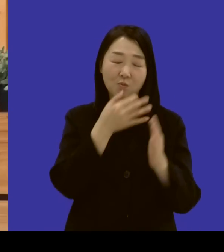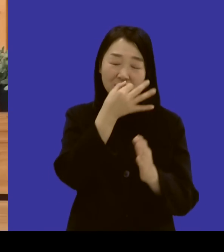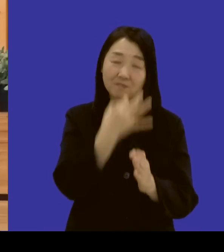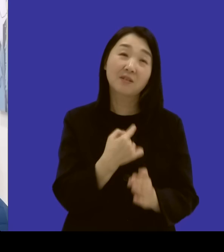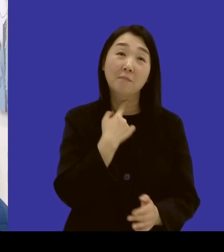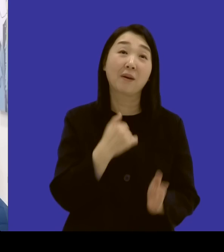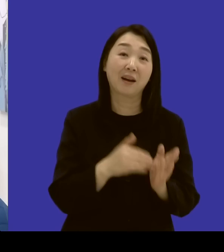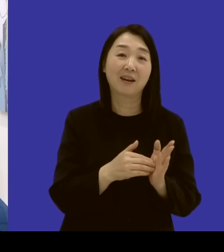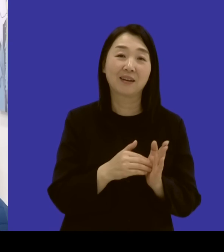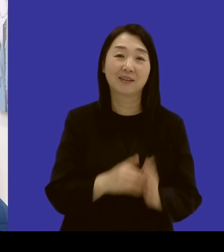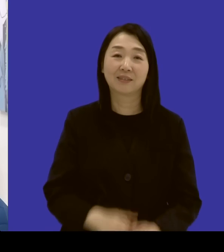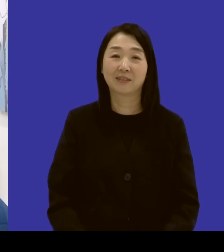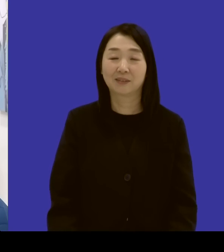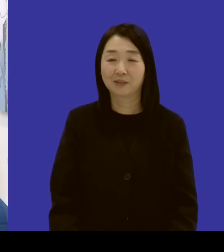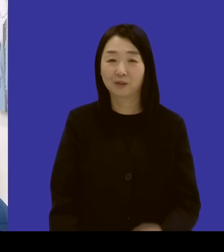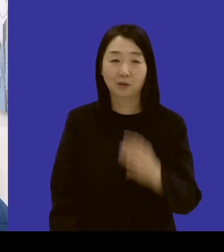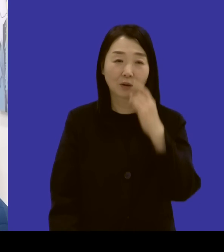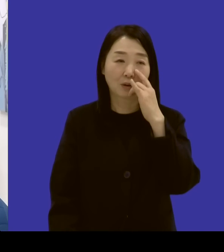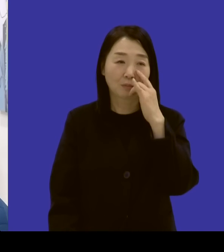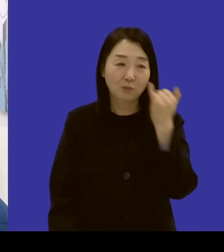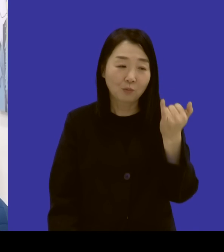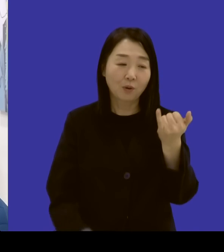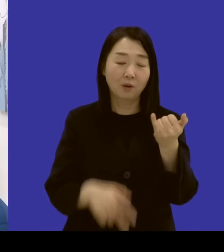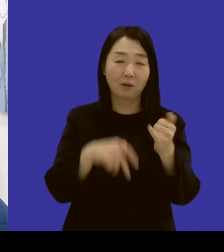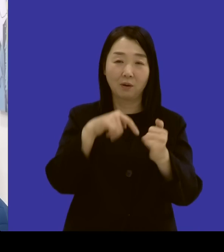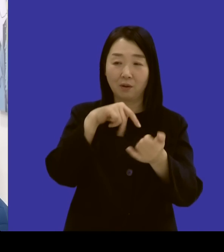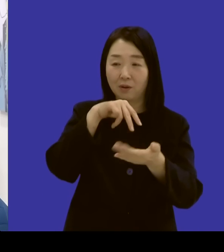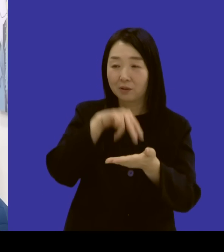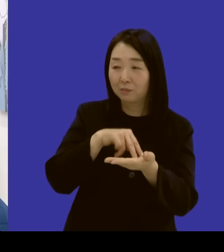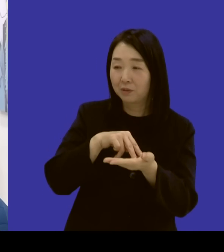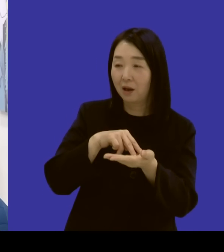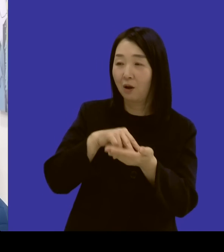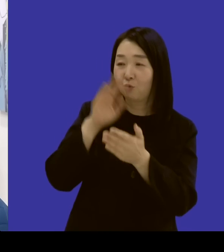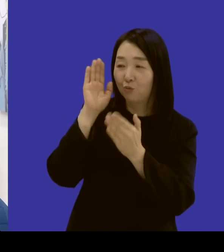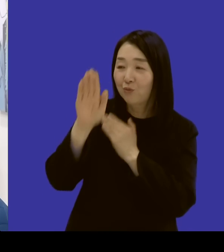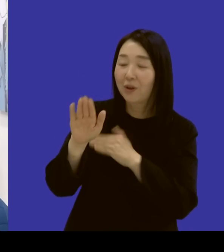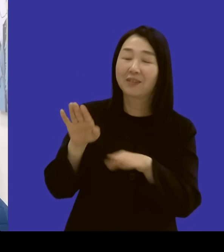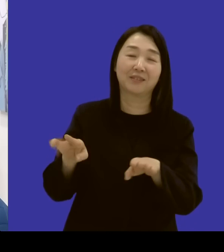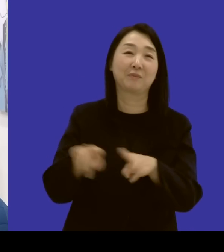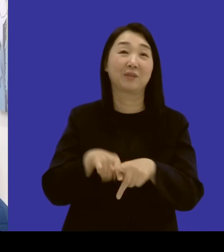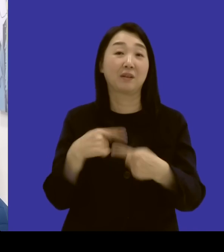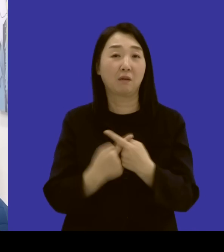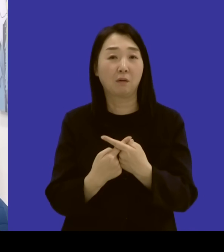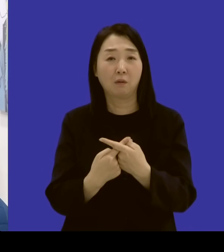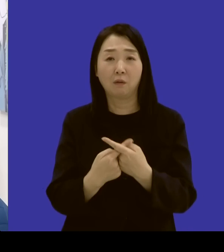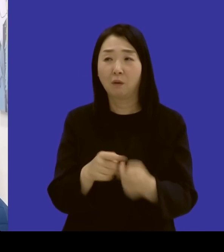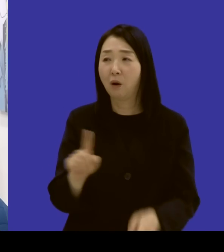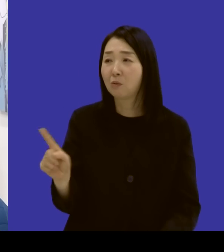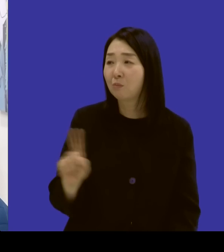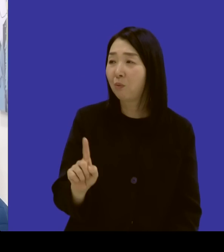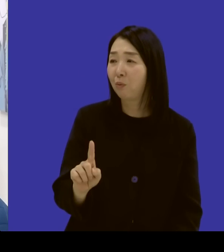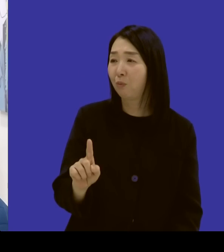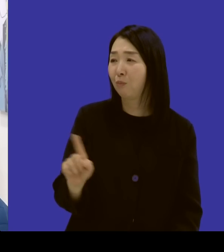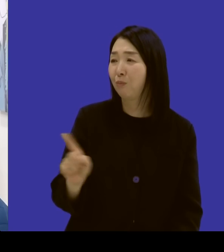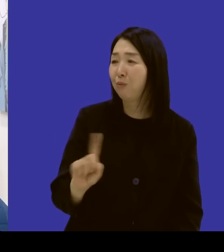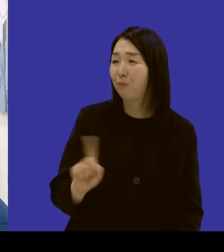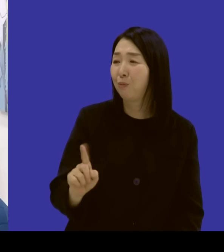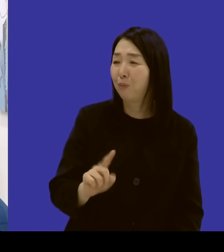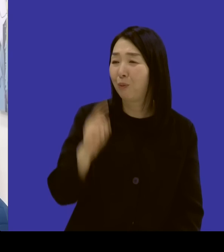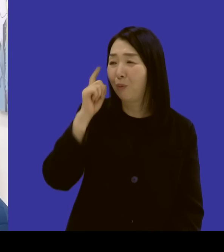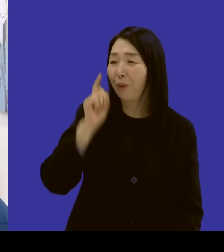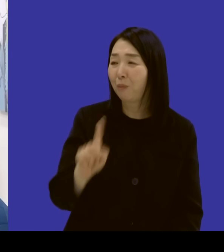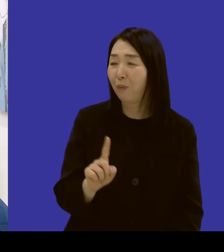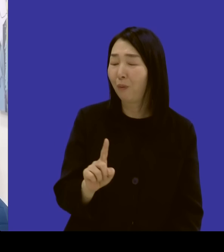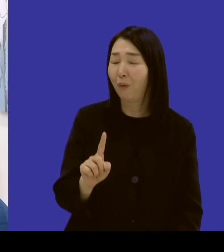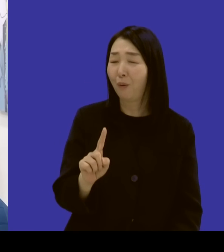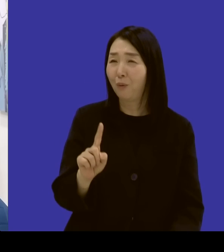그러니까 저는 그게 부모의 마음이 되고야 이제 이해를 하는데 그러네. 그때 당시에는 아니 도대체 음악을 하러 들어왔다 그러면서 왜